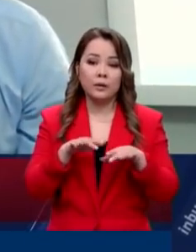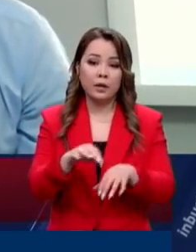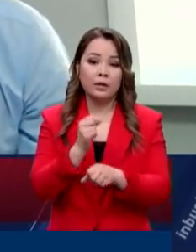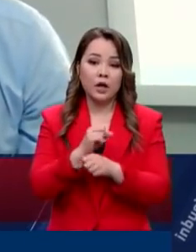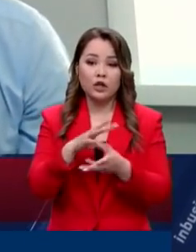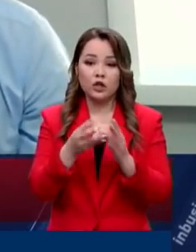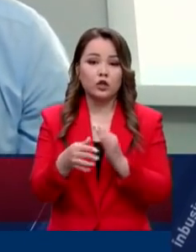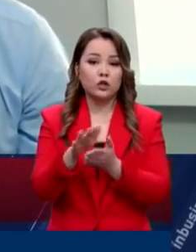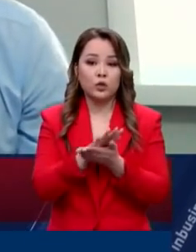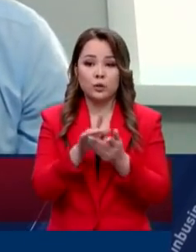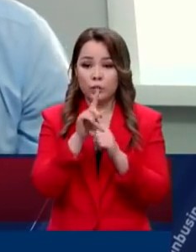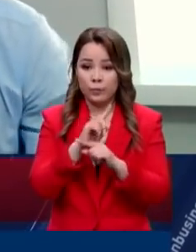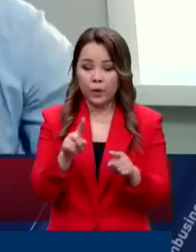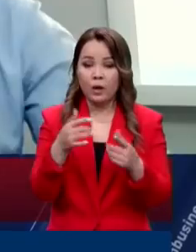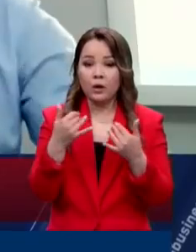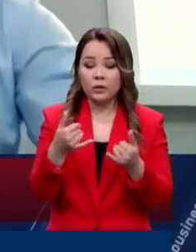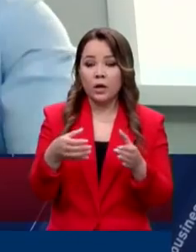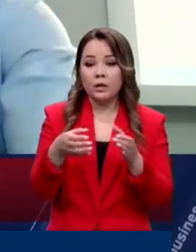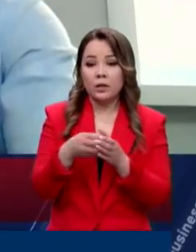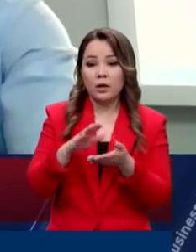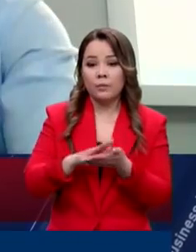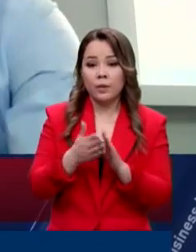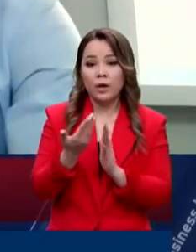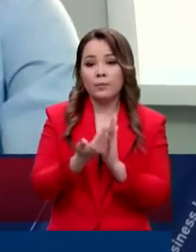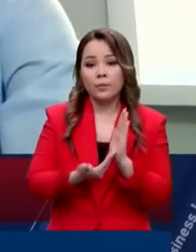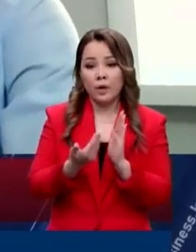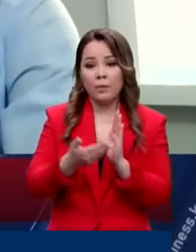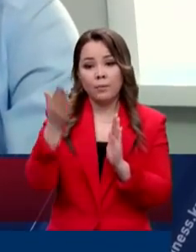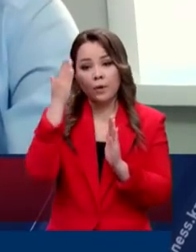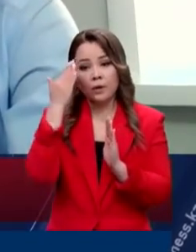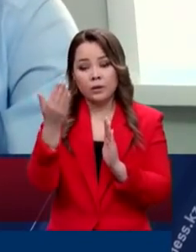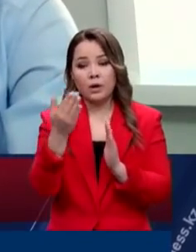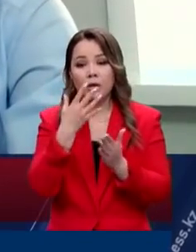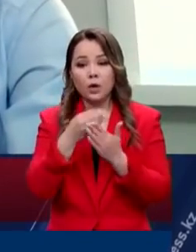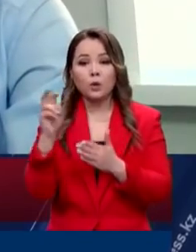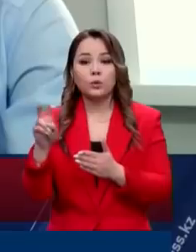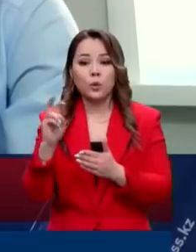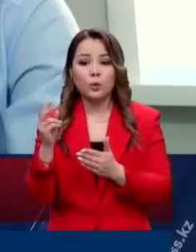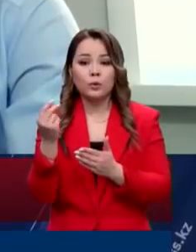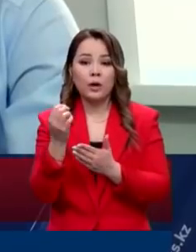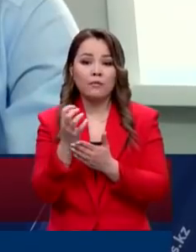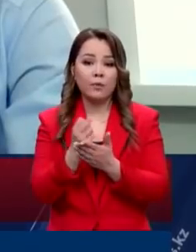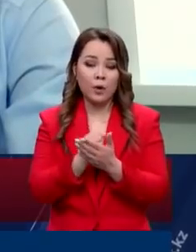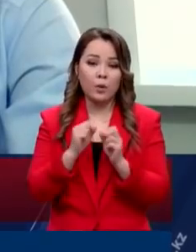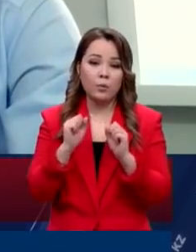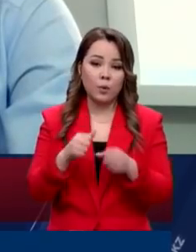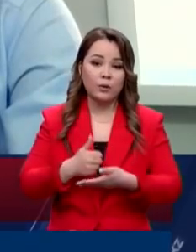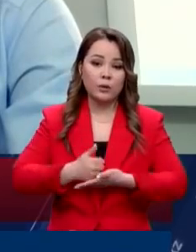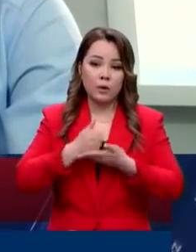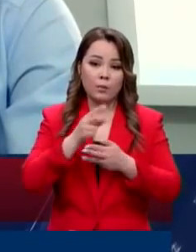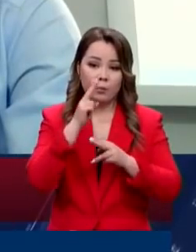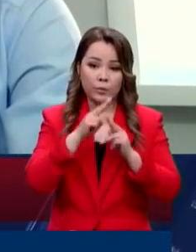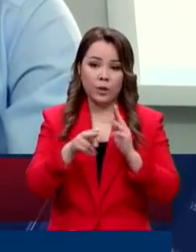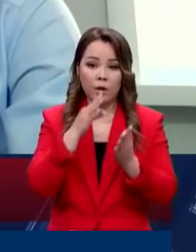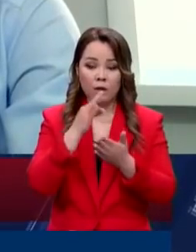нәтижесін бермейді дейсіз ғой. Ал Goldman Sachs-тың сарапшыларының пікірімен келісесіз бе, доллар әлемдік резервтік валюта мәртебесінен айырылуы мүмкін деген? Бұған не